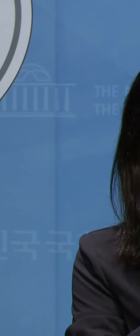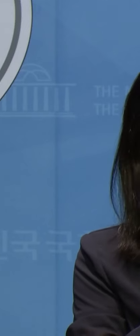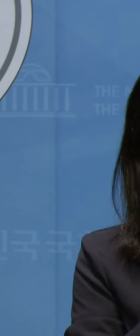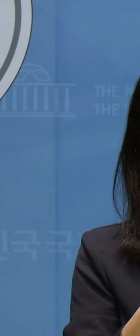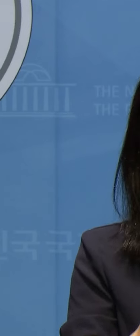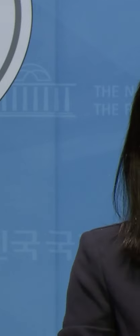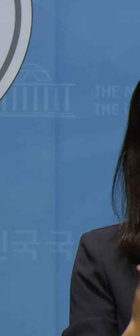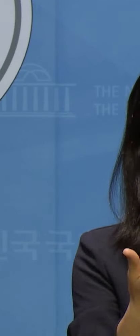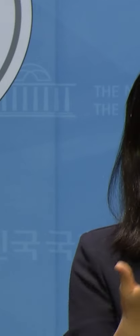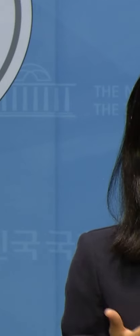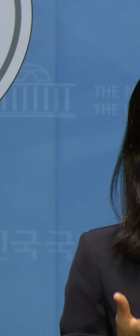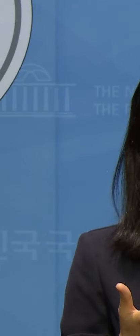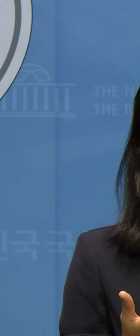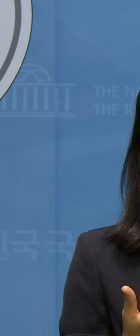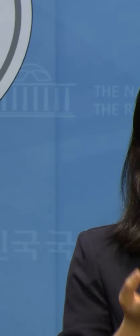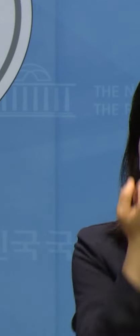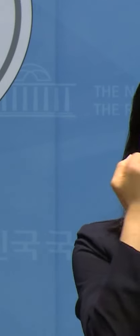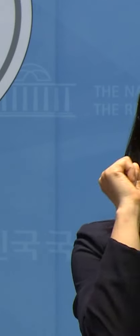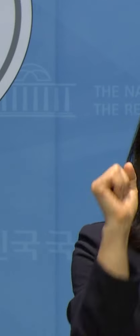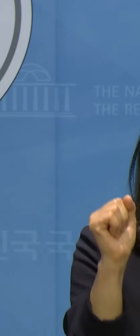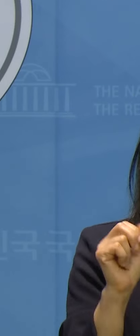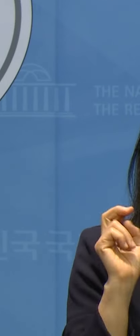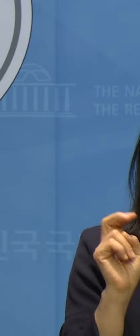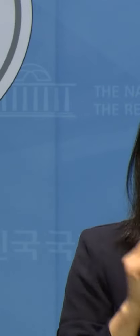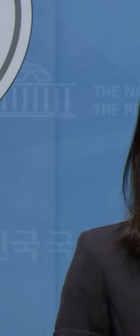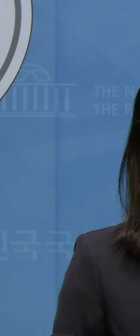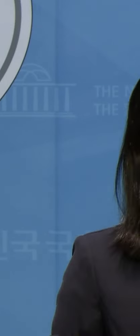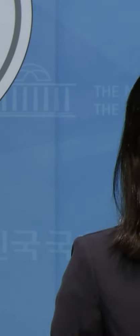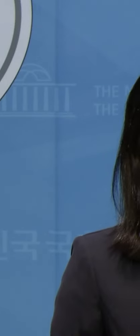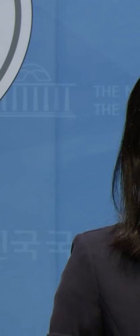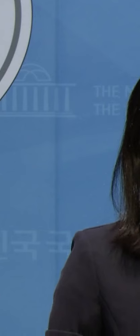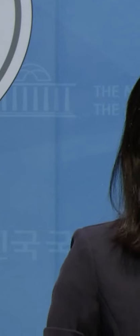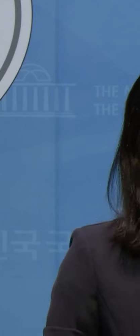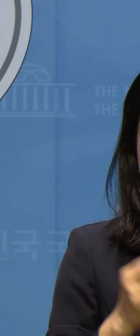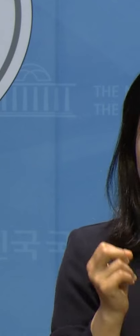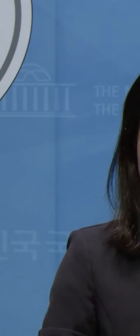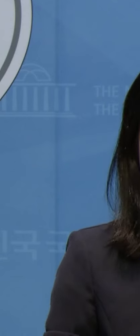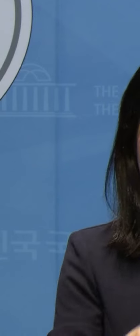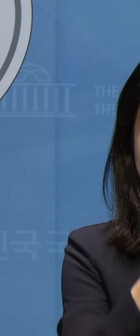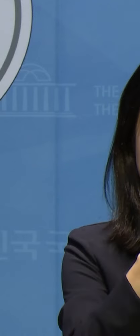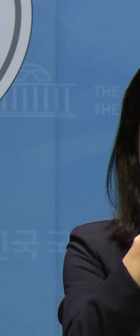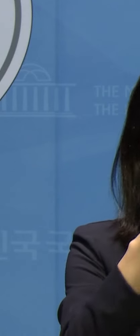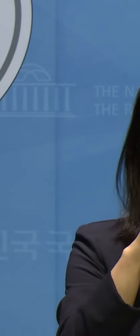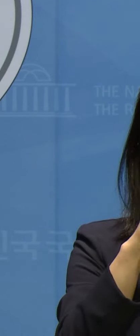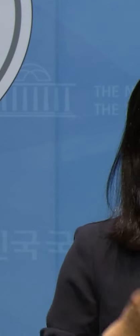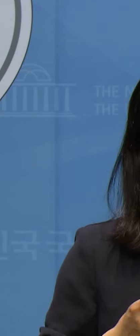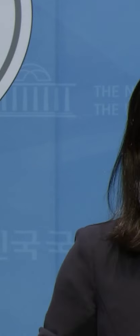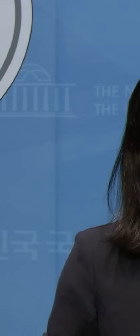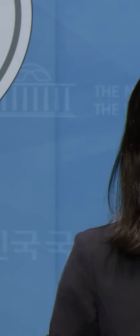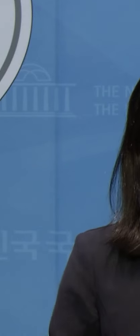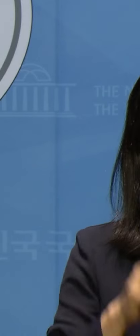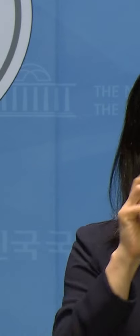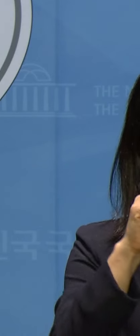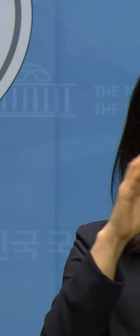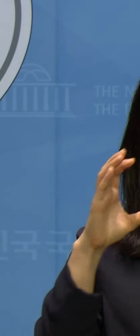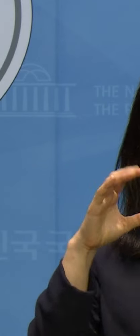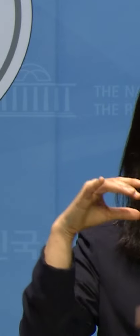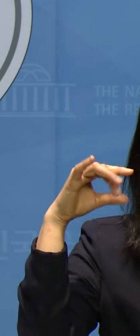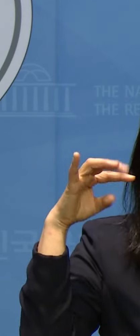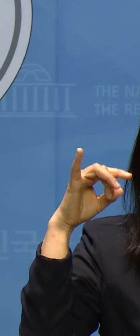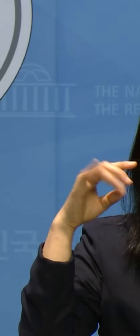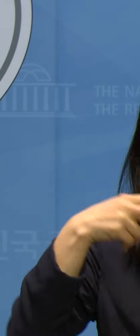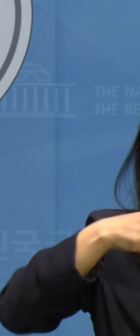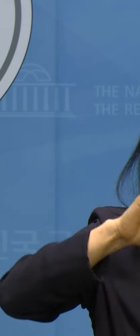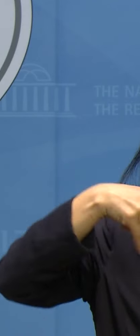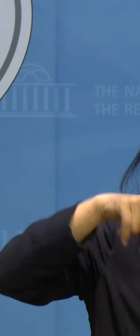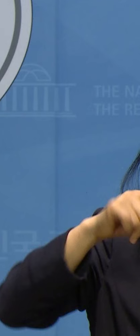않으면 불가능한 일이었습니다 추정의 단소는 mbc 제공했습니다 mbc 라리오 시험지